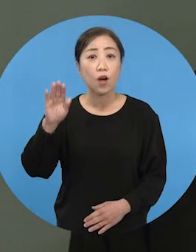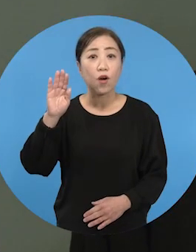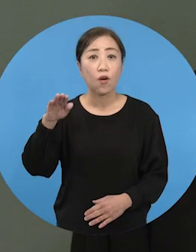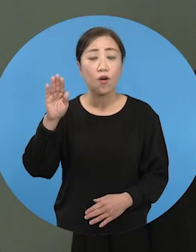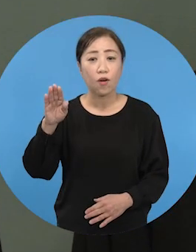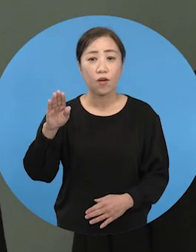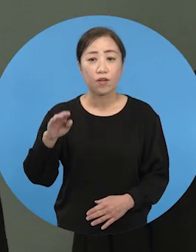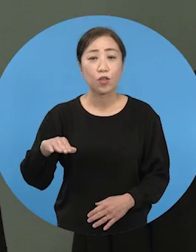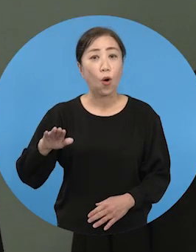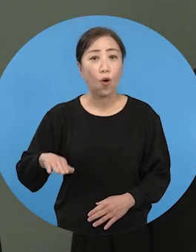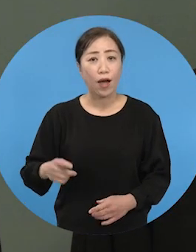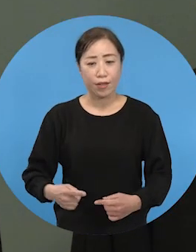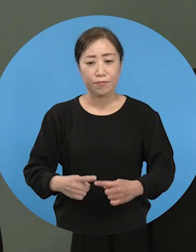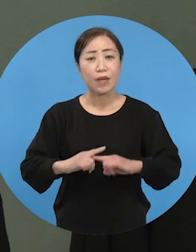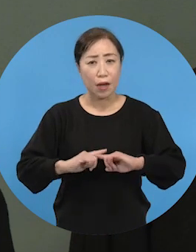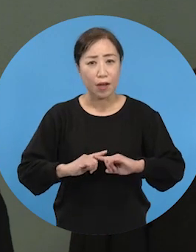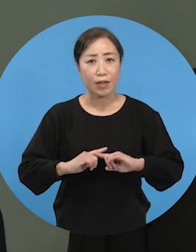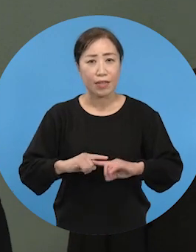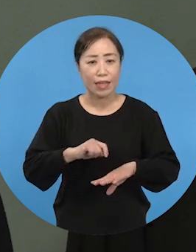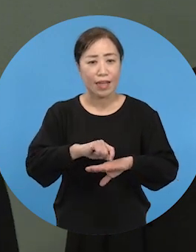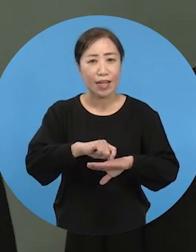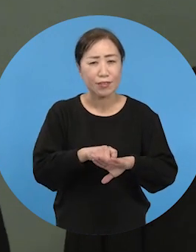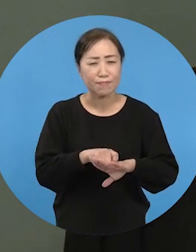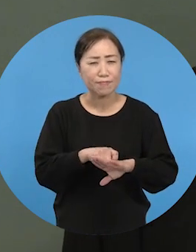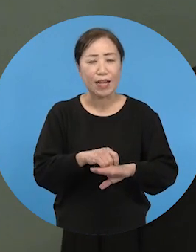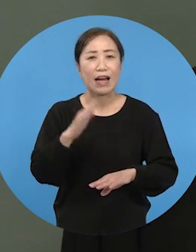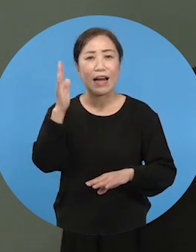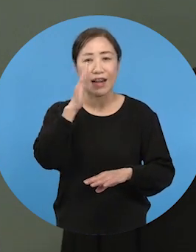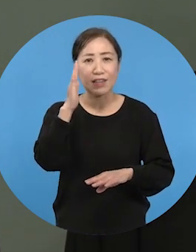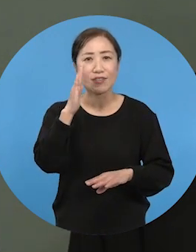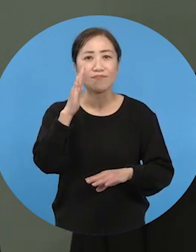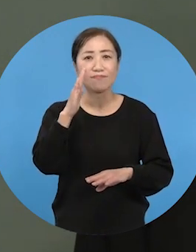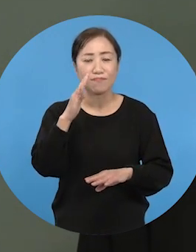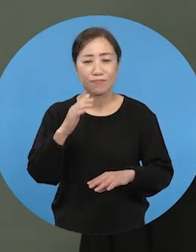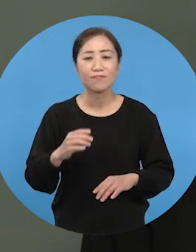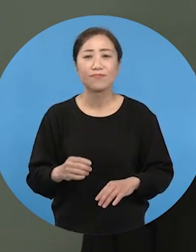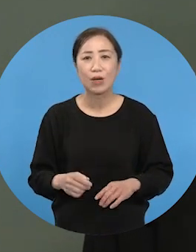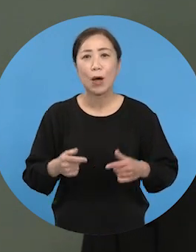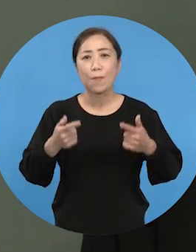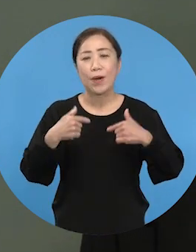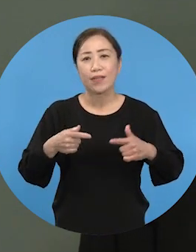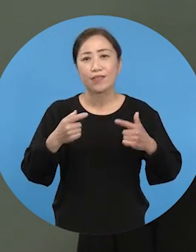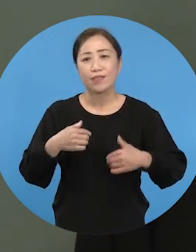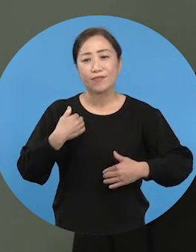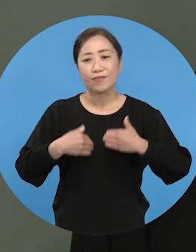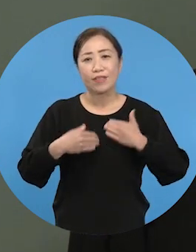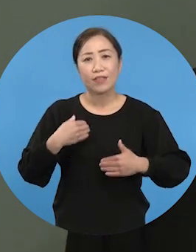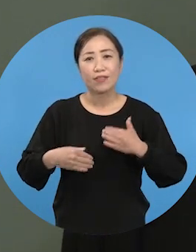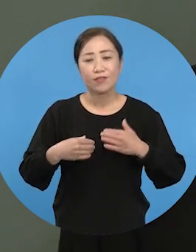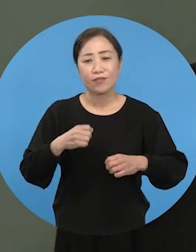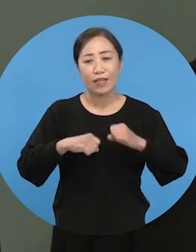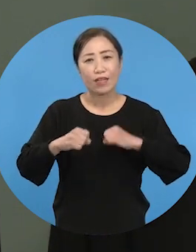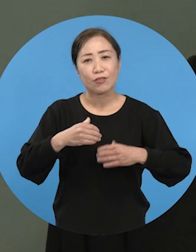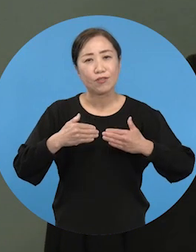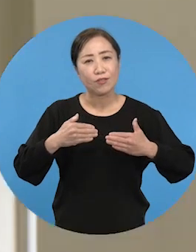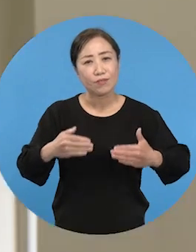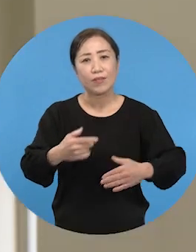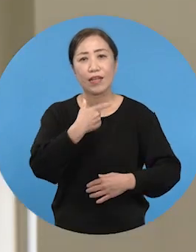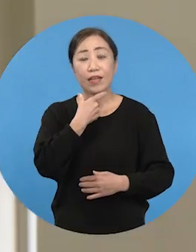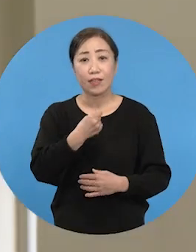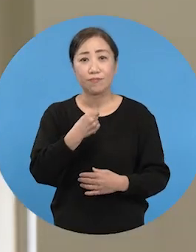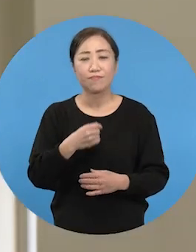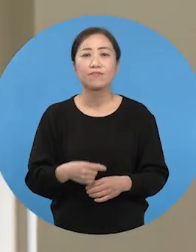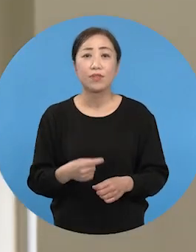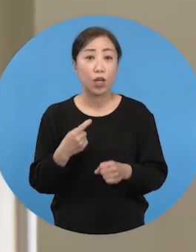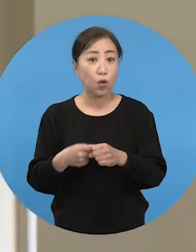後輩が入ってきても厳しく接せずにすごい毎日楽しい部活を作れたらなって思ってます。 去